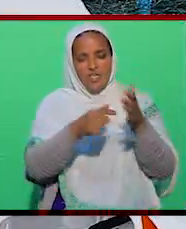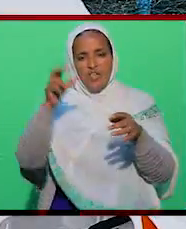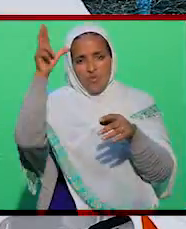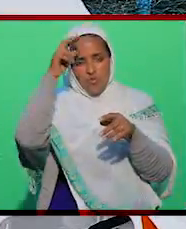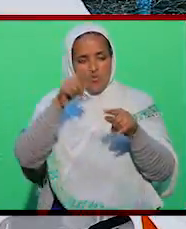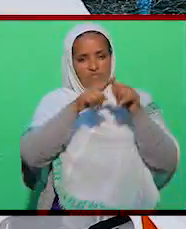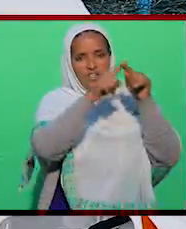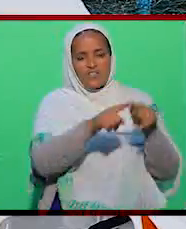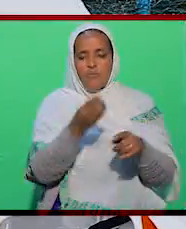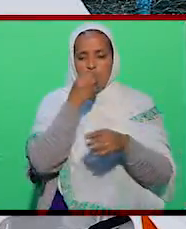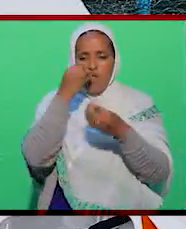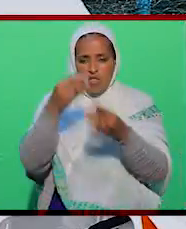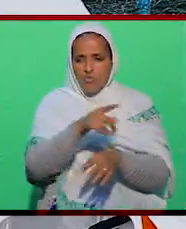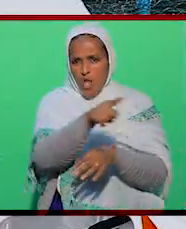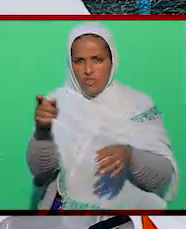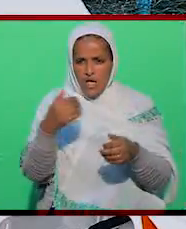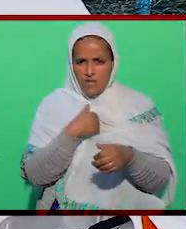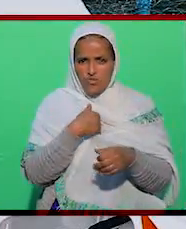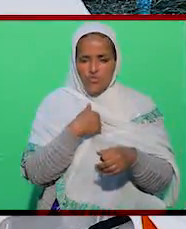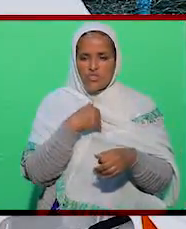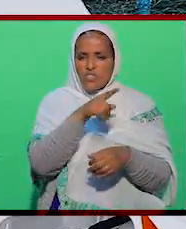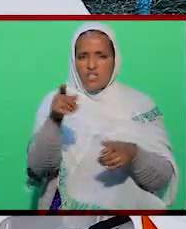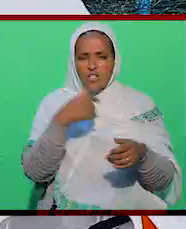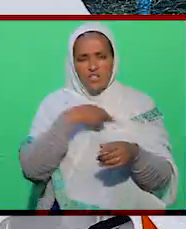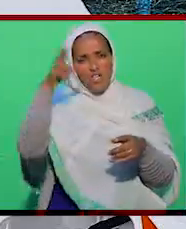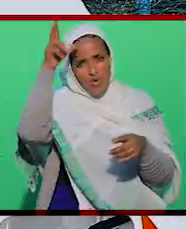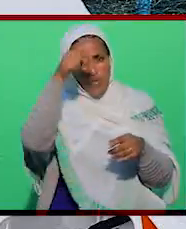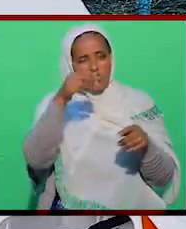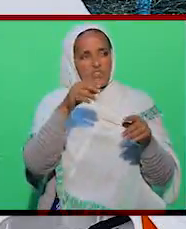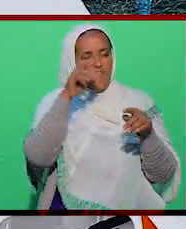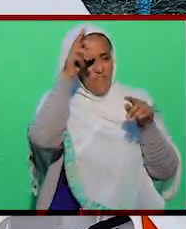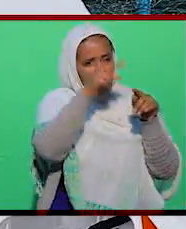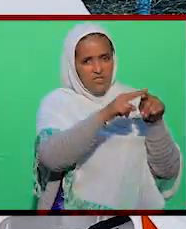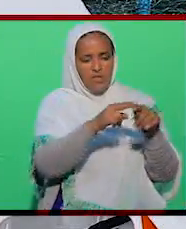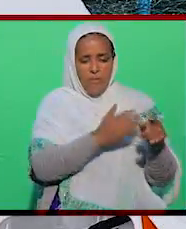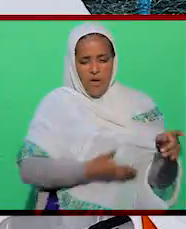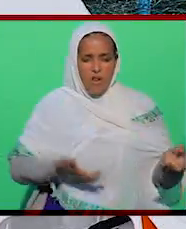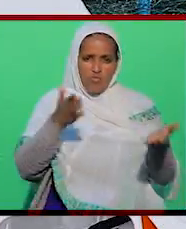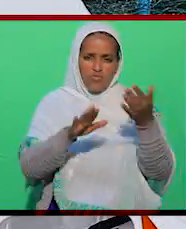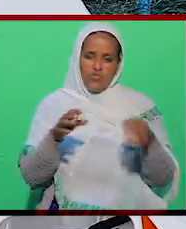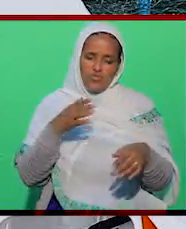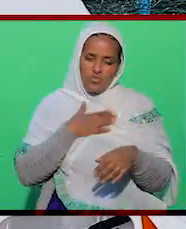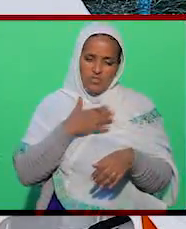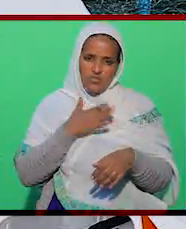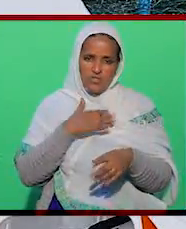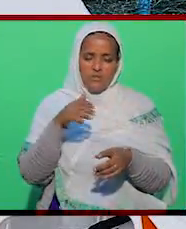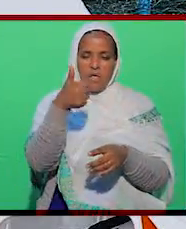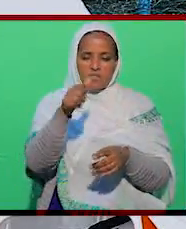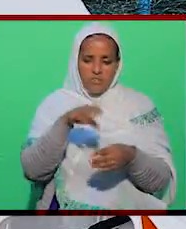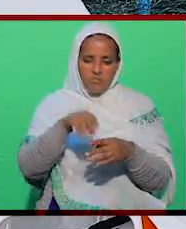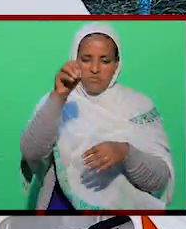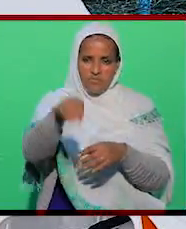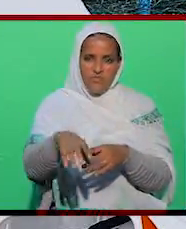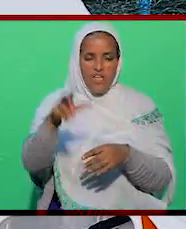የጊዮርጊስ ፈረስ የሚበላው አጥቶ እናንተ እያላችሁ አሁን እናንተ እያላችሁ የጊዮርጊስ ፈረስ በረሃብ ይሞት ይላል። ከዛ ህዝቡ እያወጣ ብዙ ገንዘብ